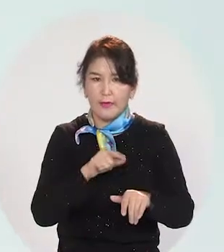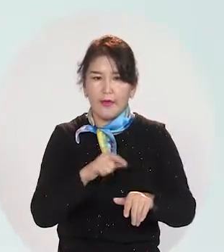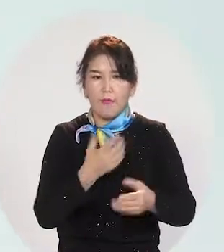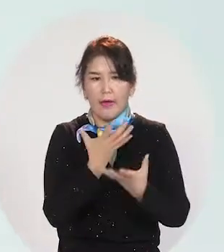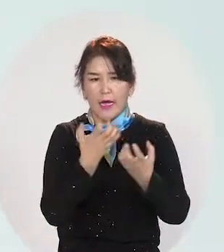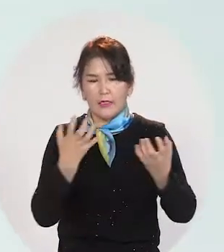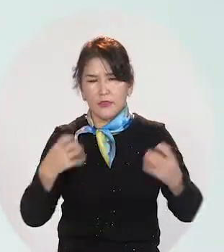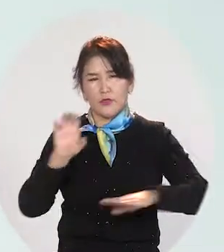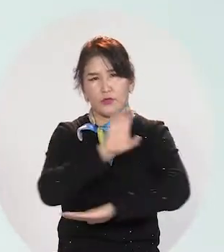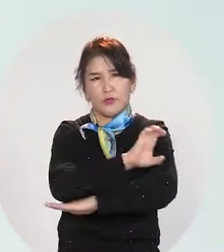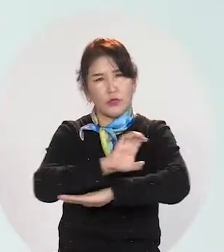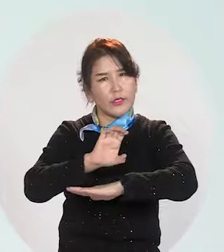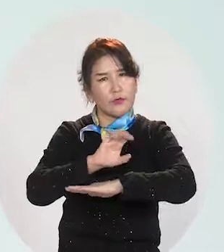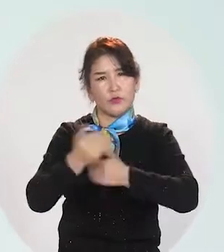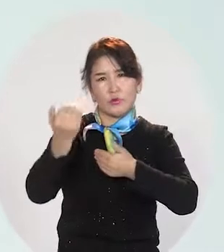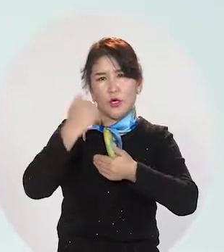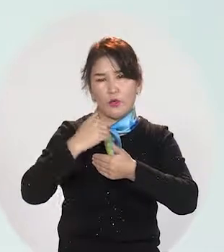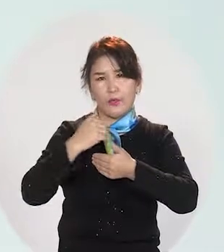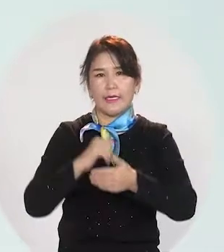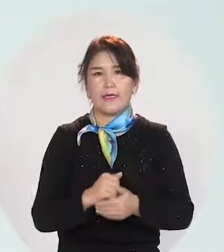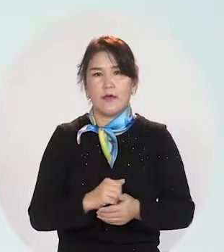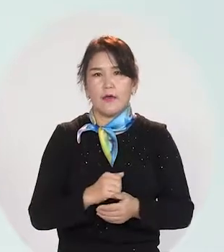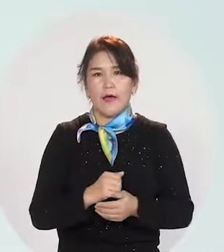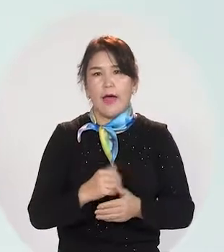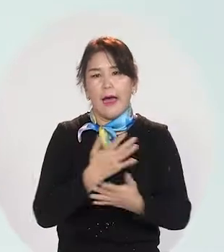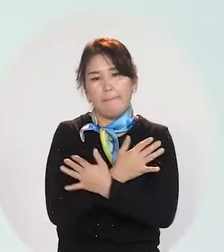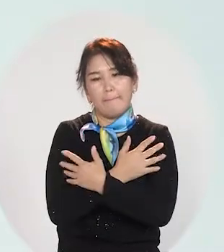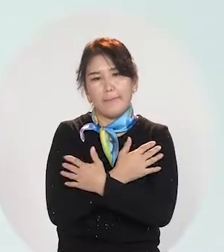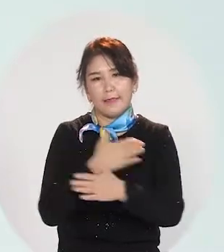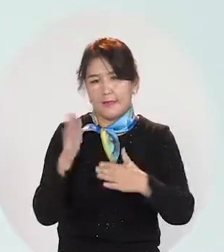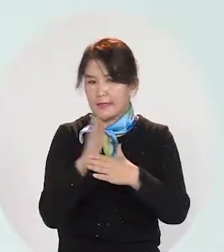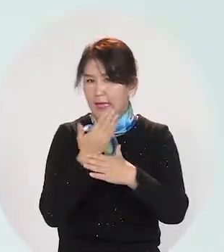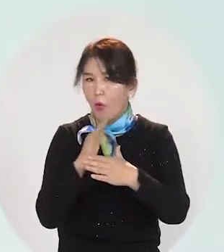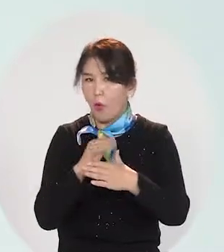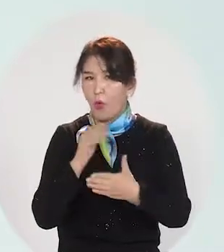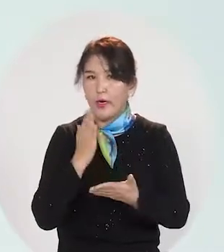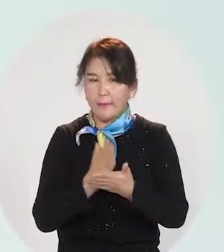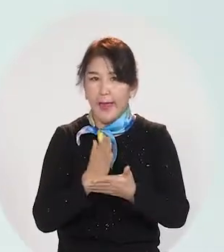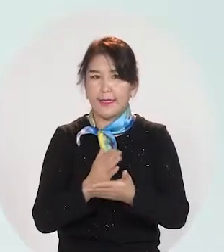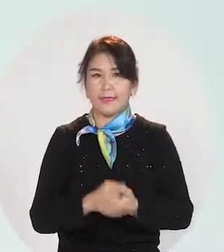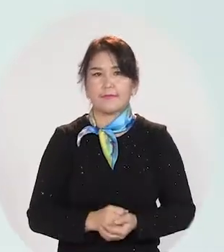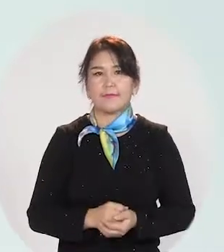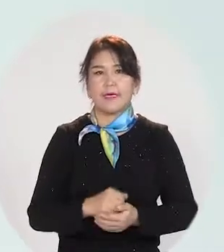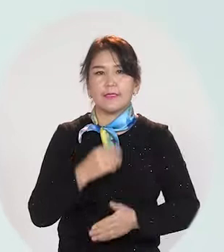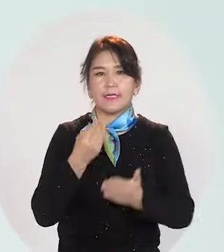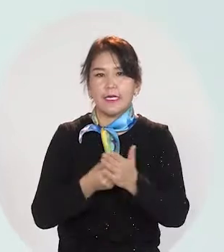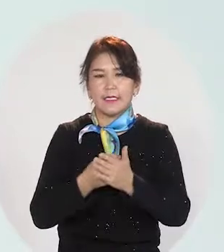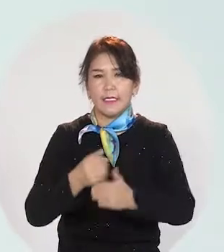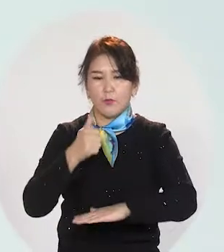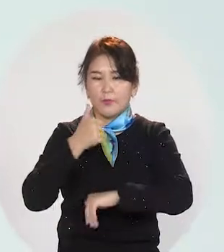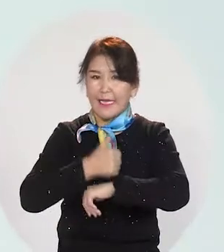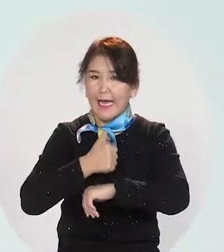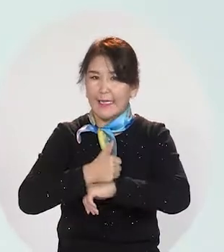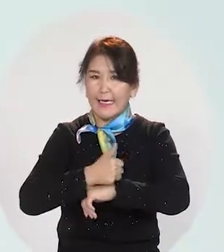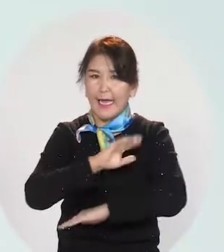суулгаал, хаа хамаагүй гударч тохиол, амрахч завч өлөө олоодгүй. За ахлах ангийн хүүхдүүд төр жишээлбэл төвлөрөх ёстой